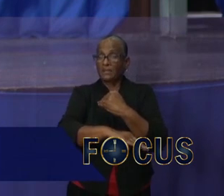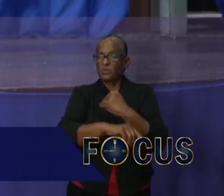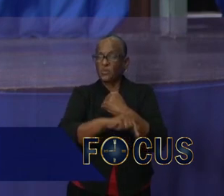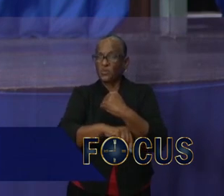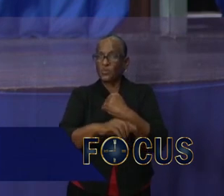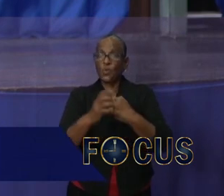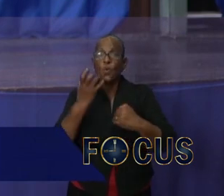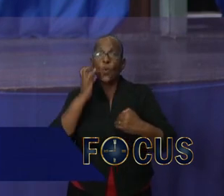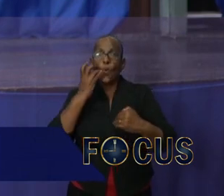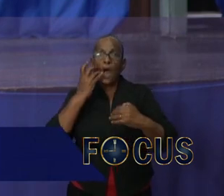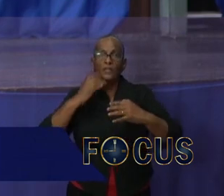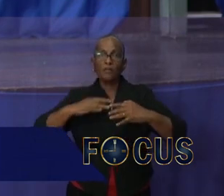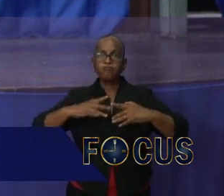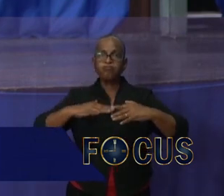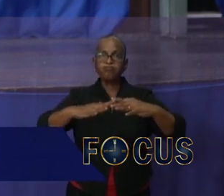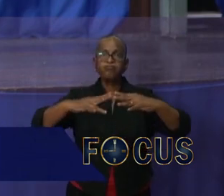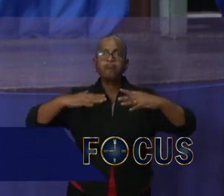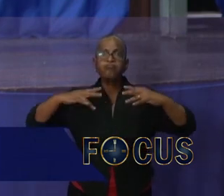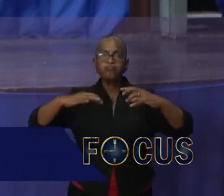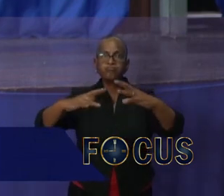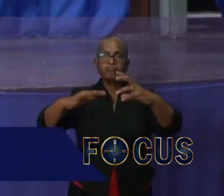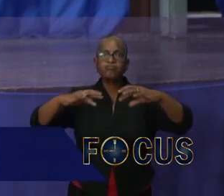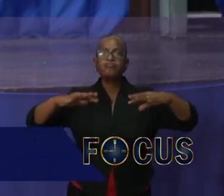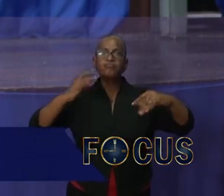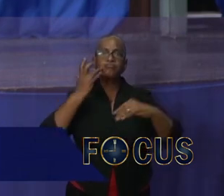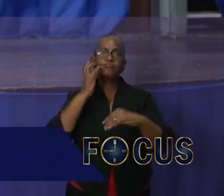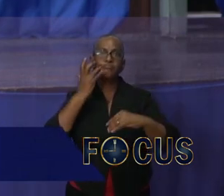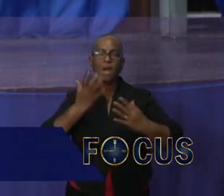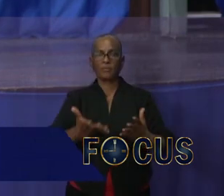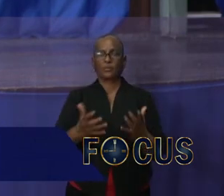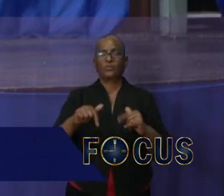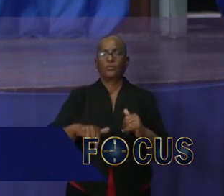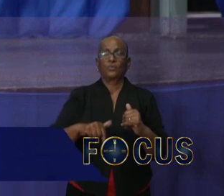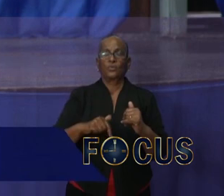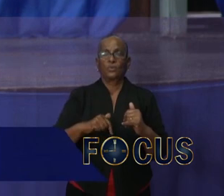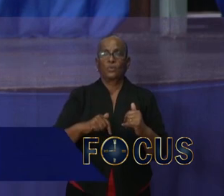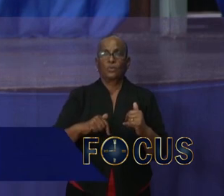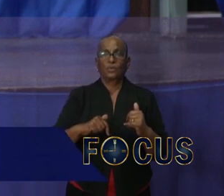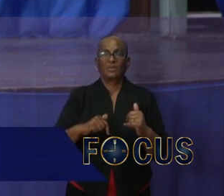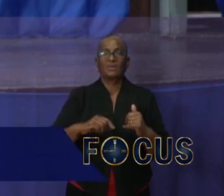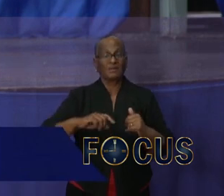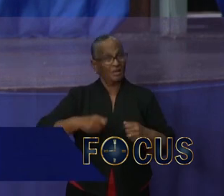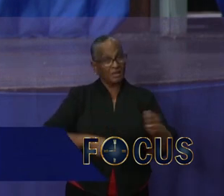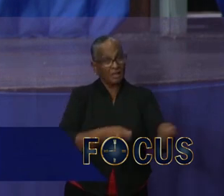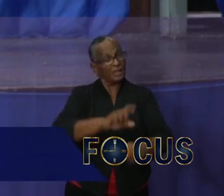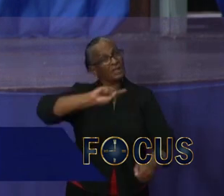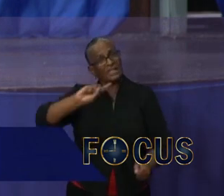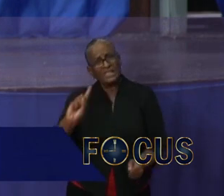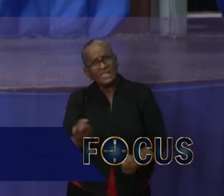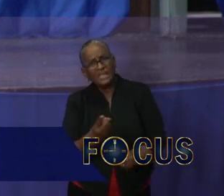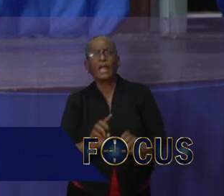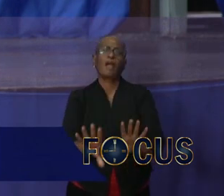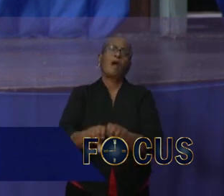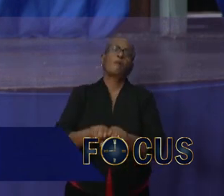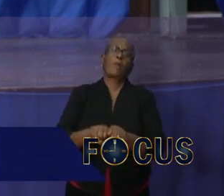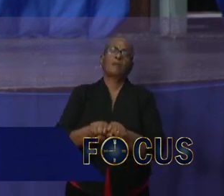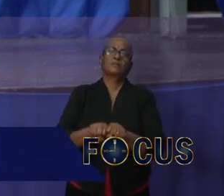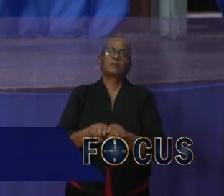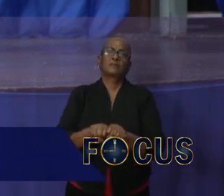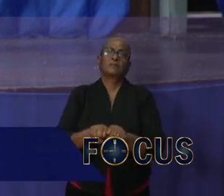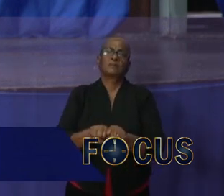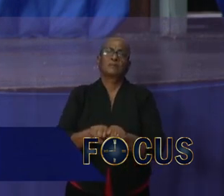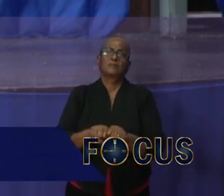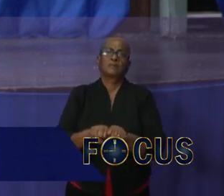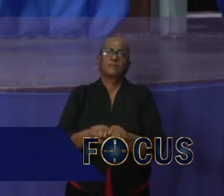een overstroming. De regering heeft direct ingegrepen,